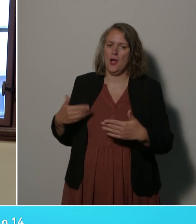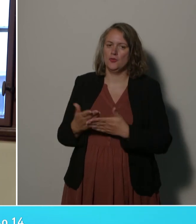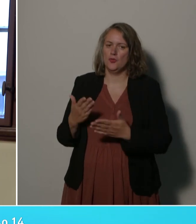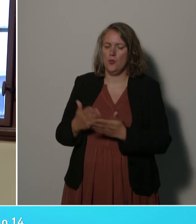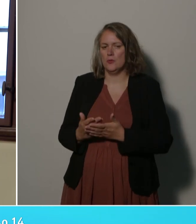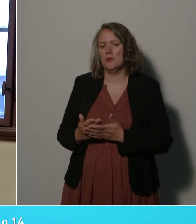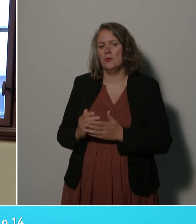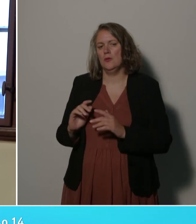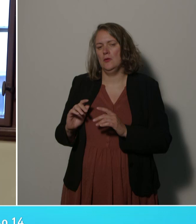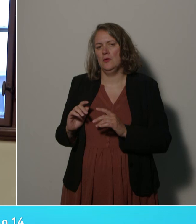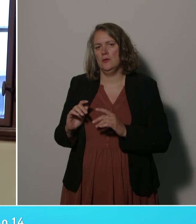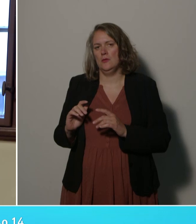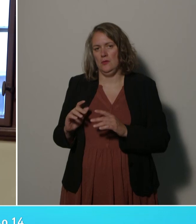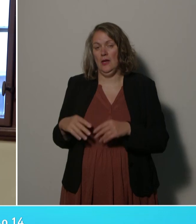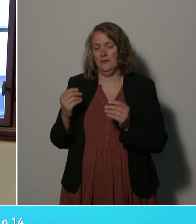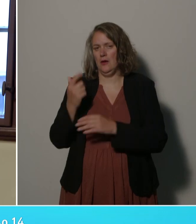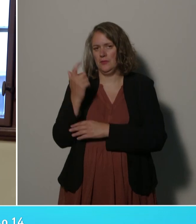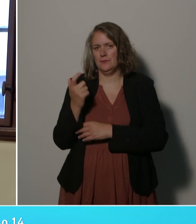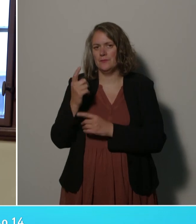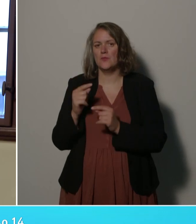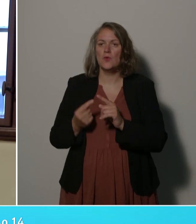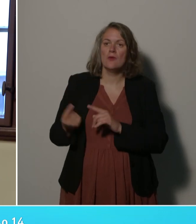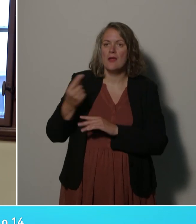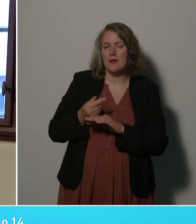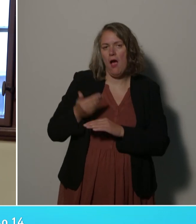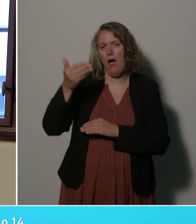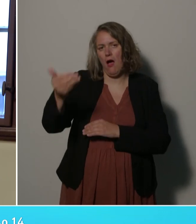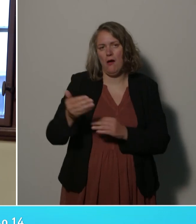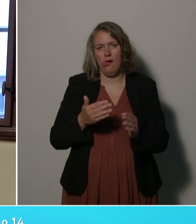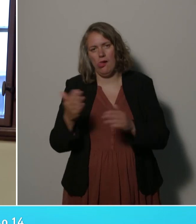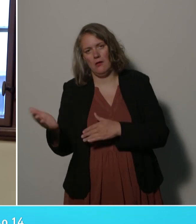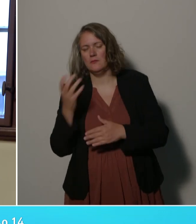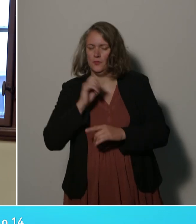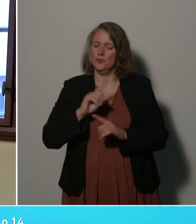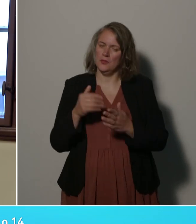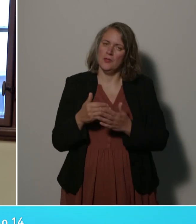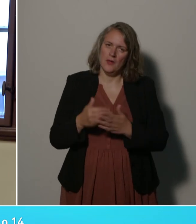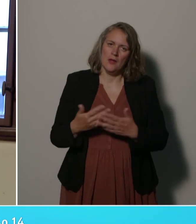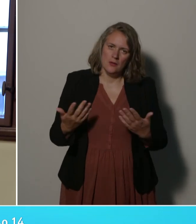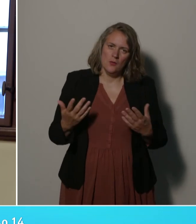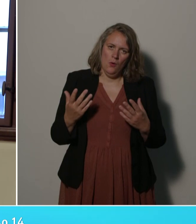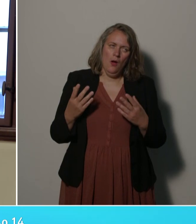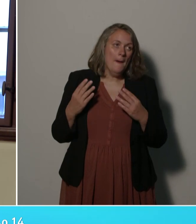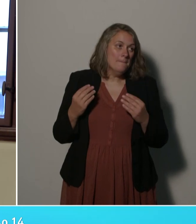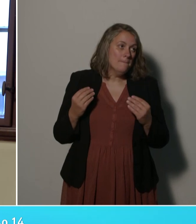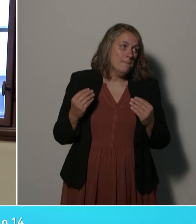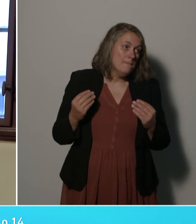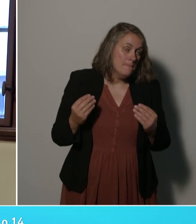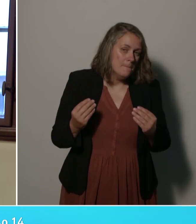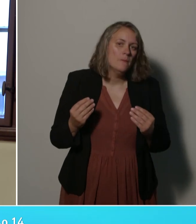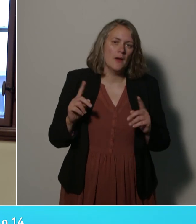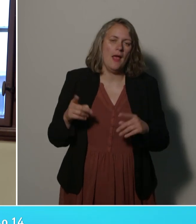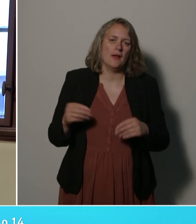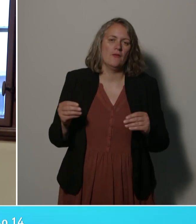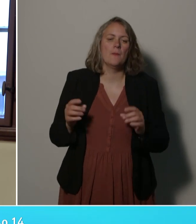um eben nicht ein weiteres Jahr, eine weitere Vegetationsphase zu verlieren. Mit